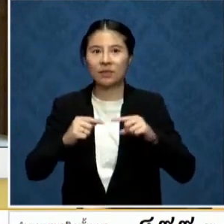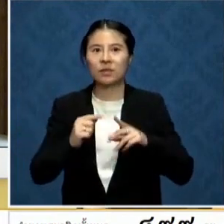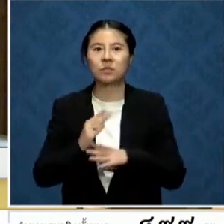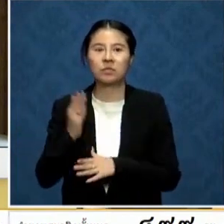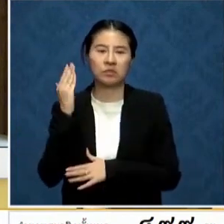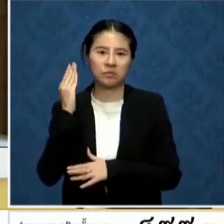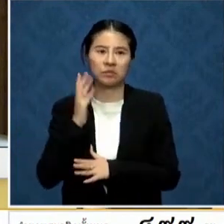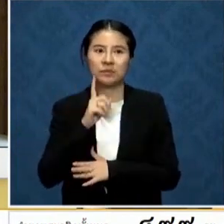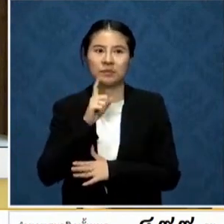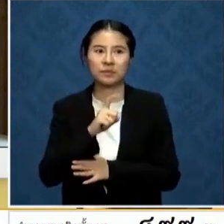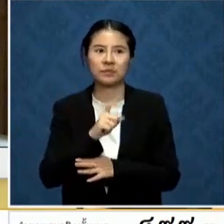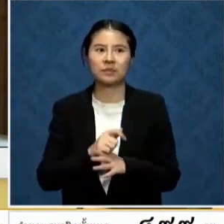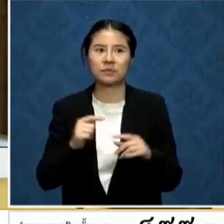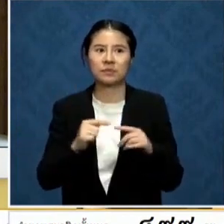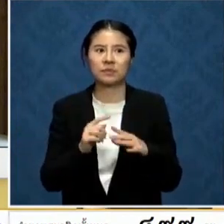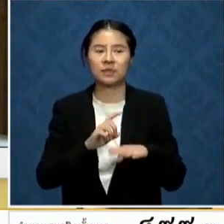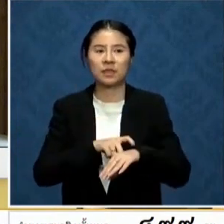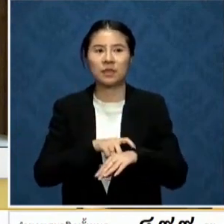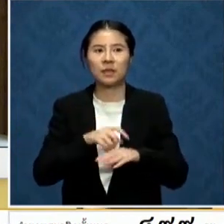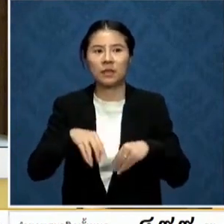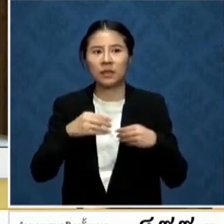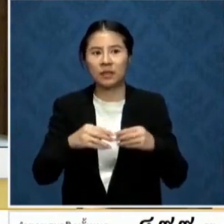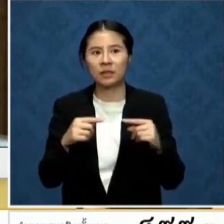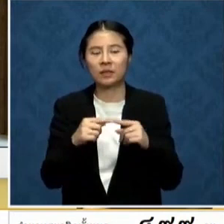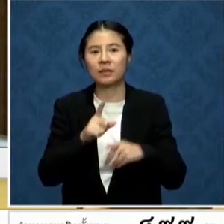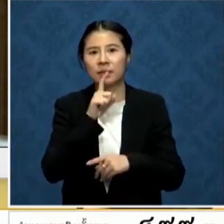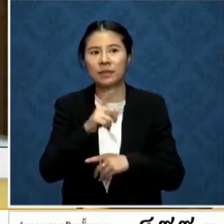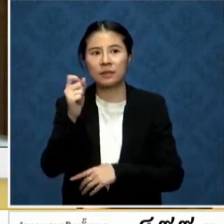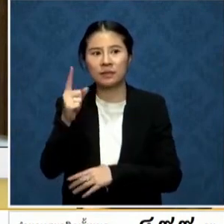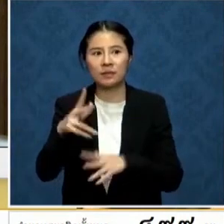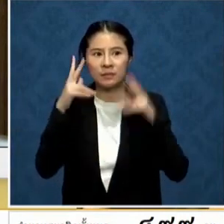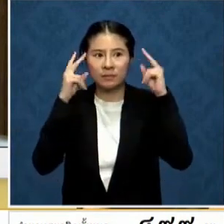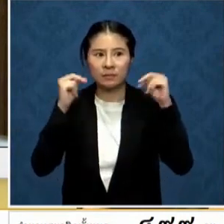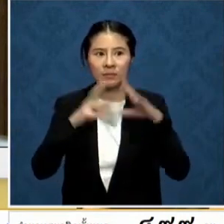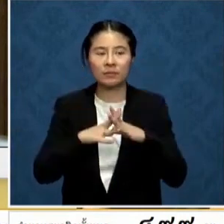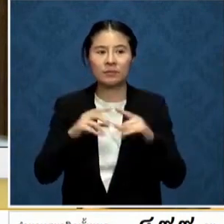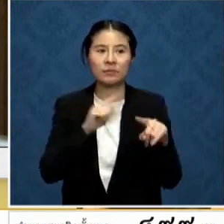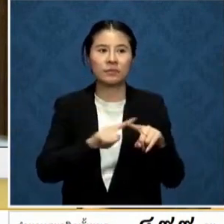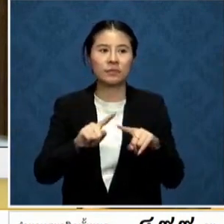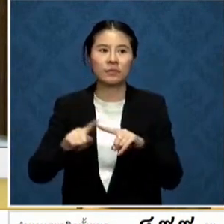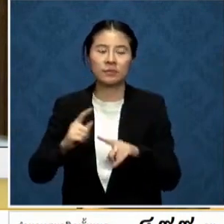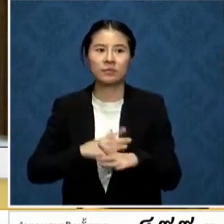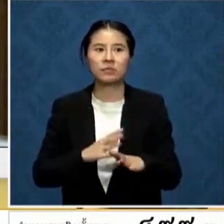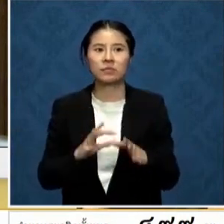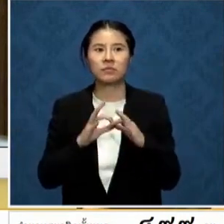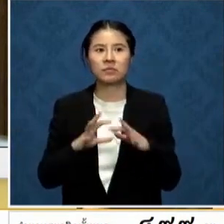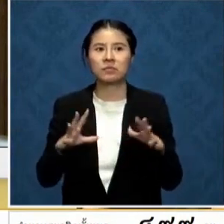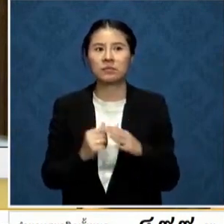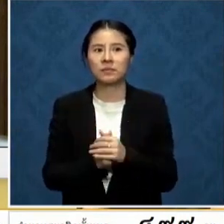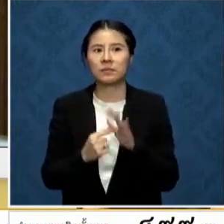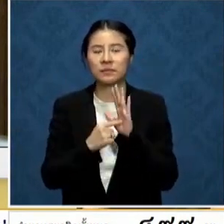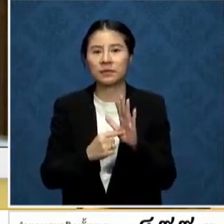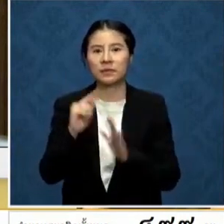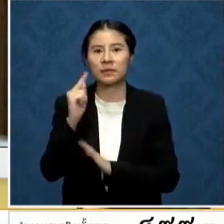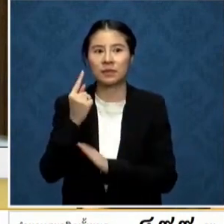นั้นจะไม่ตั้งกระทู้เต็มโควต้าแล้วเนี่ยจะเกลี่ยเวลาไปให้กับกระทู้ถามสดนายกรัฐมนตรีหรือว่ากระทู้อื่นอันนี้ก็ต้องบอกว่ามันไม่ได้เป็นสิ่งที่ผมเสนอขึ้นมา